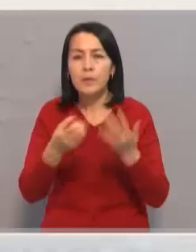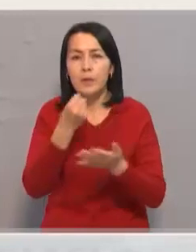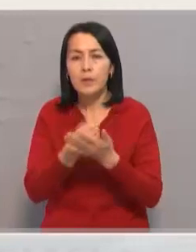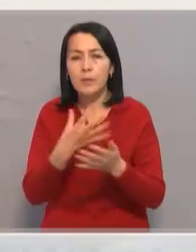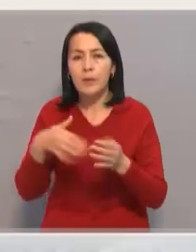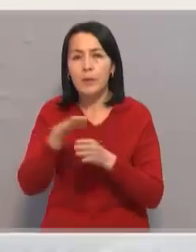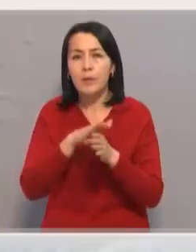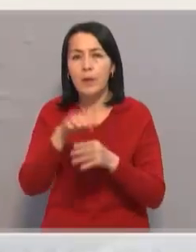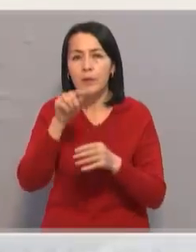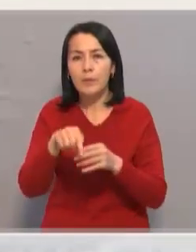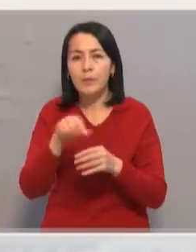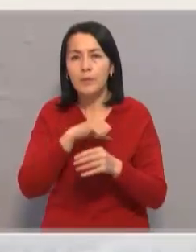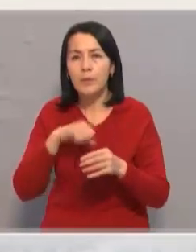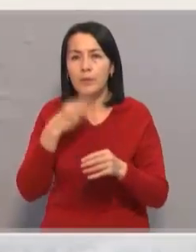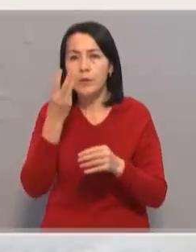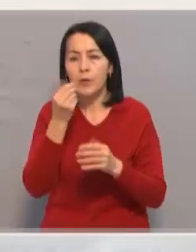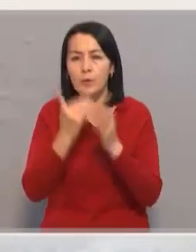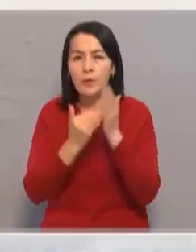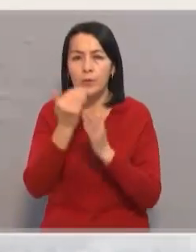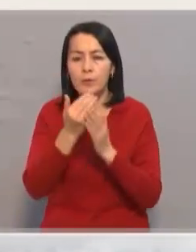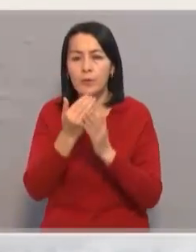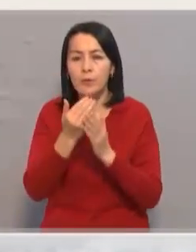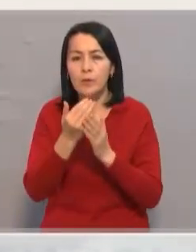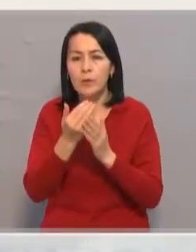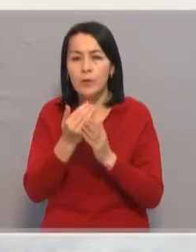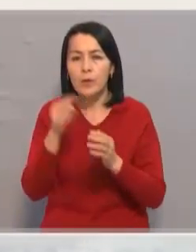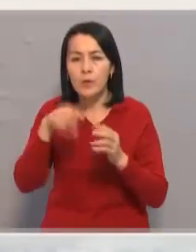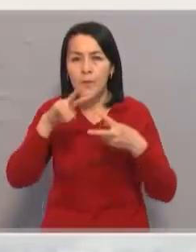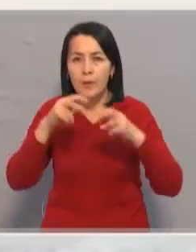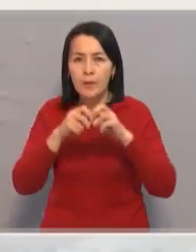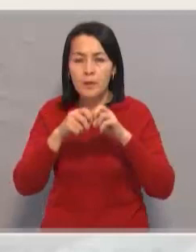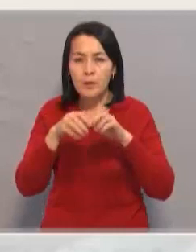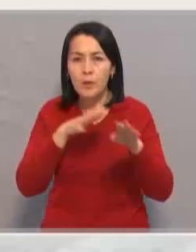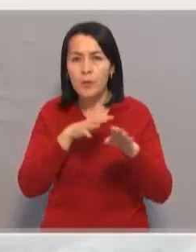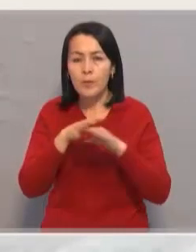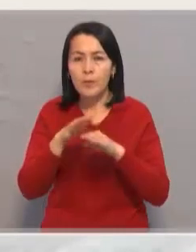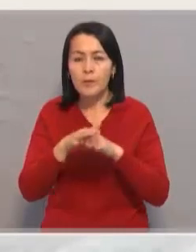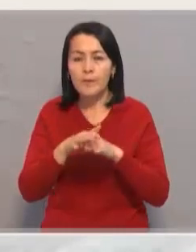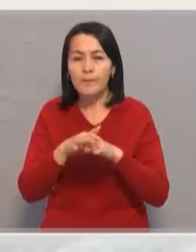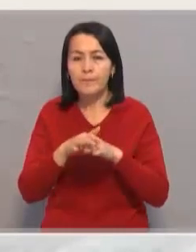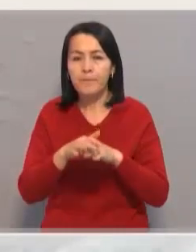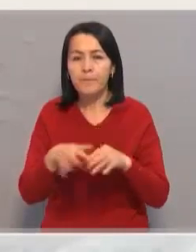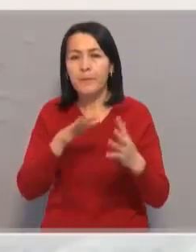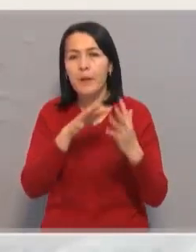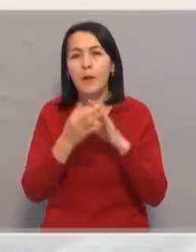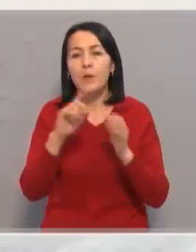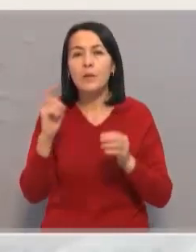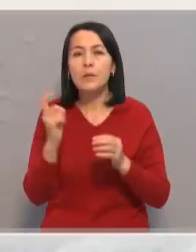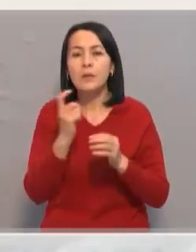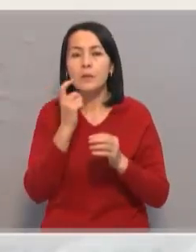бұның барлығы айналып келген кезде өзіндік құнның өсуіне алып келіп отыр. Сондықтан осы мәселелерді шешу бойынша ауыл